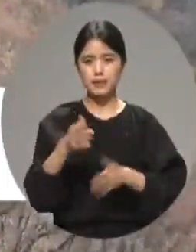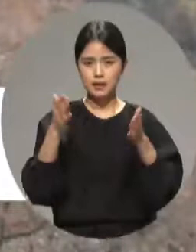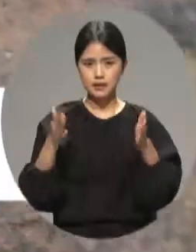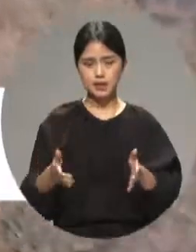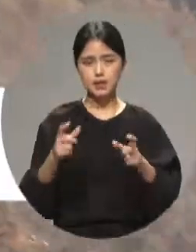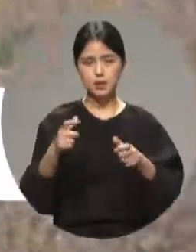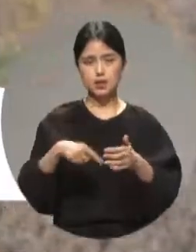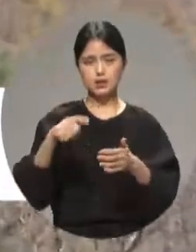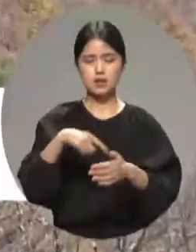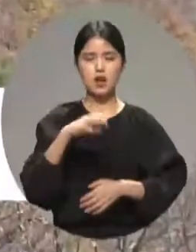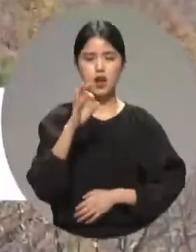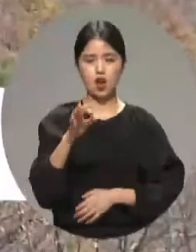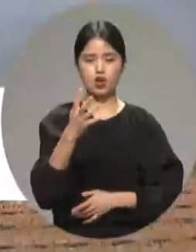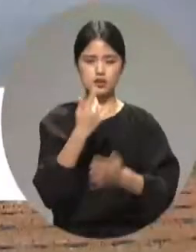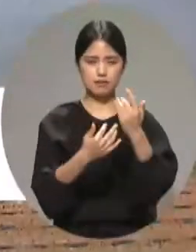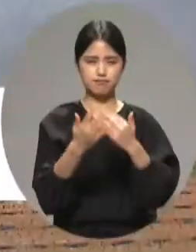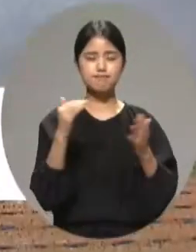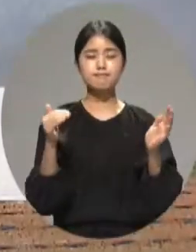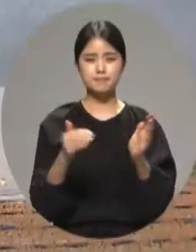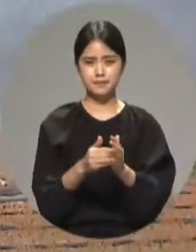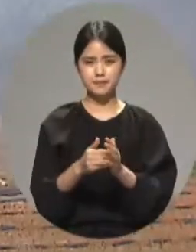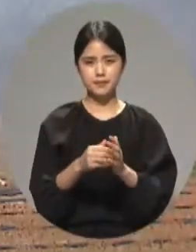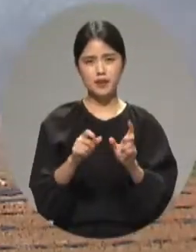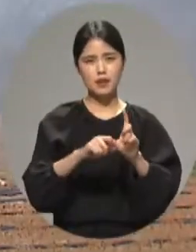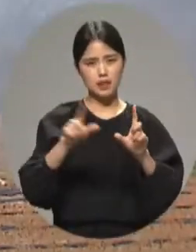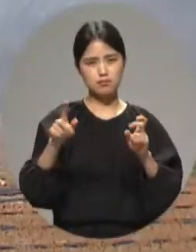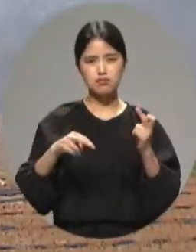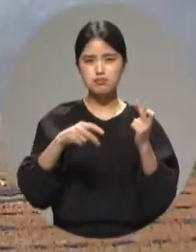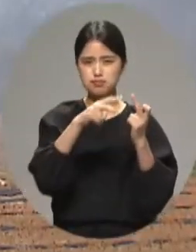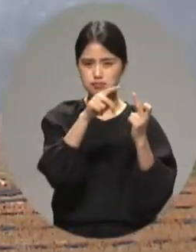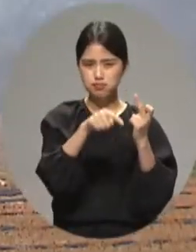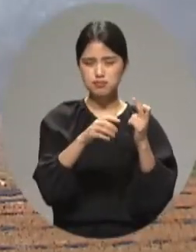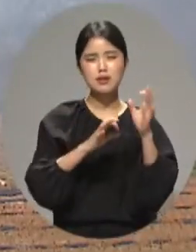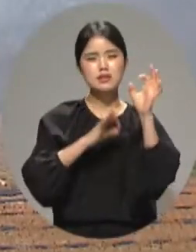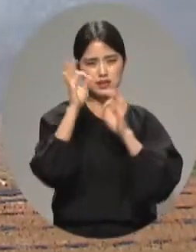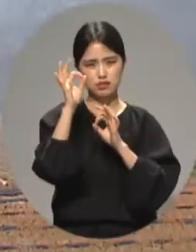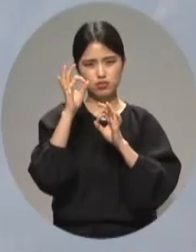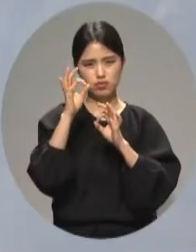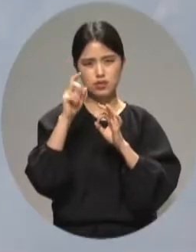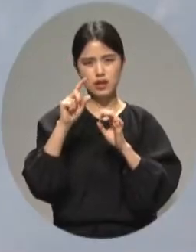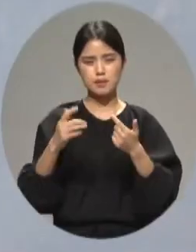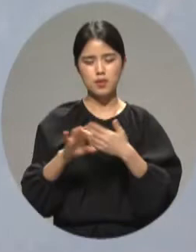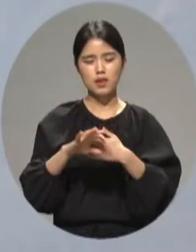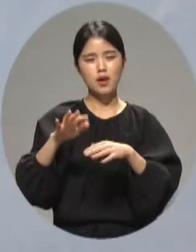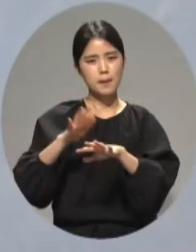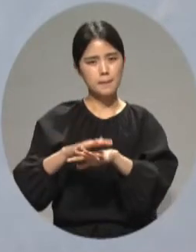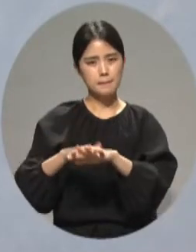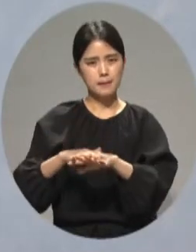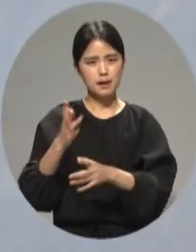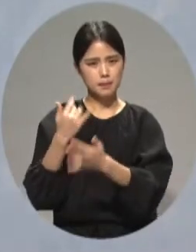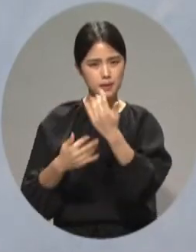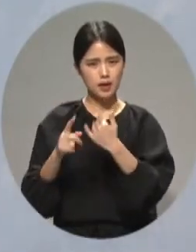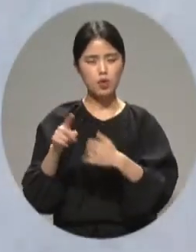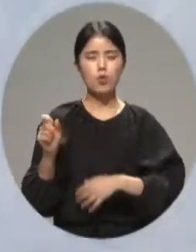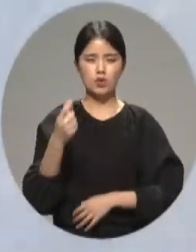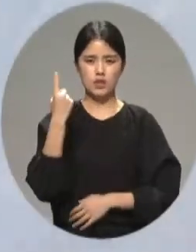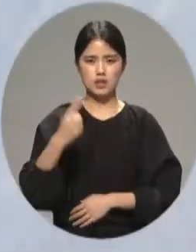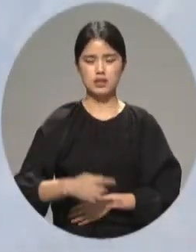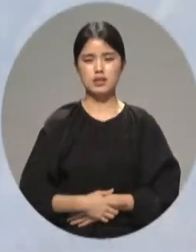4에서는 10건의 산불이 발생했으며 대부분 입산 자 실화 나 논밭으로 쓰레기 소각 이 원인이었습니다